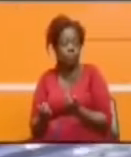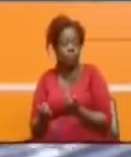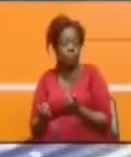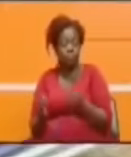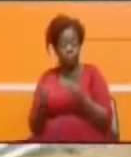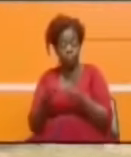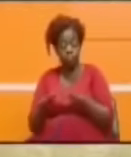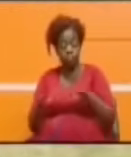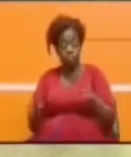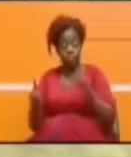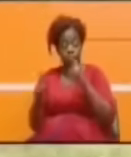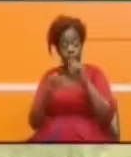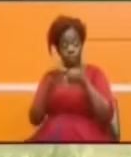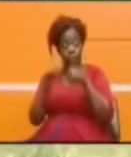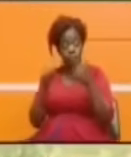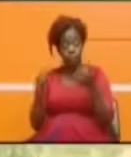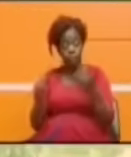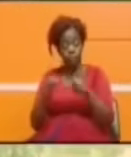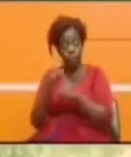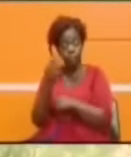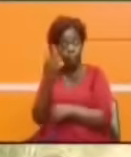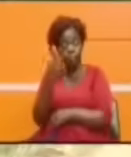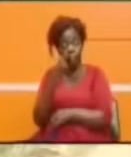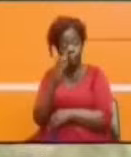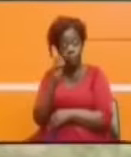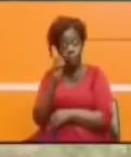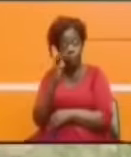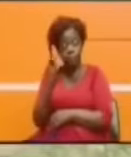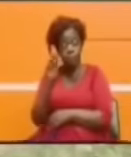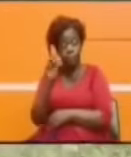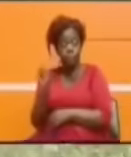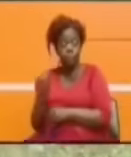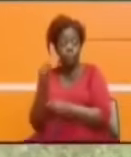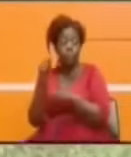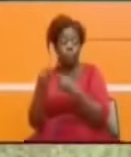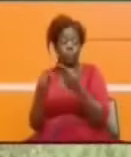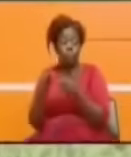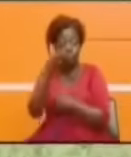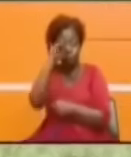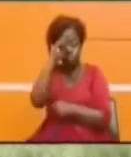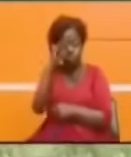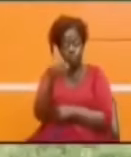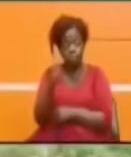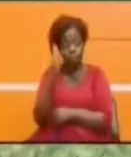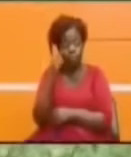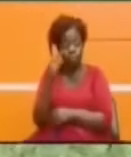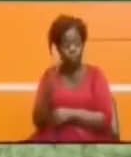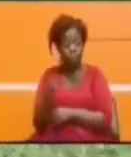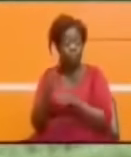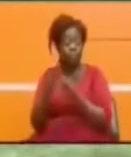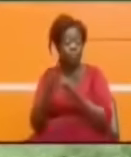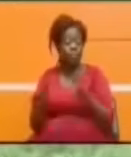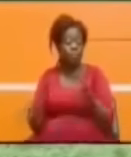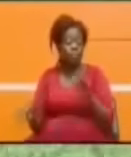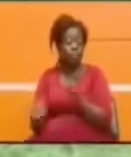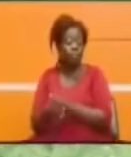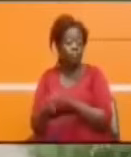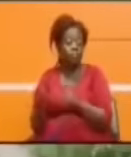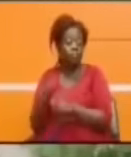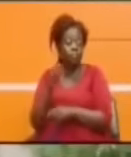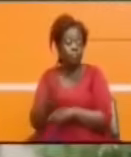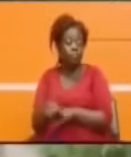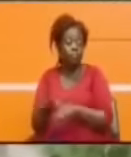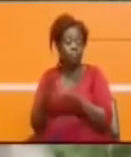ettaka eryogerwako liweza yiika ttaano. Yeeyongeddeyo ku kyalo Nnabukalu nayo n'asanga ng'ab'ebibanja baagoba ku ttaka lyabwe